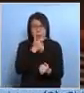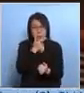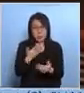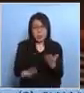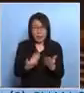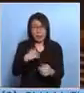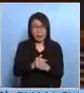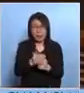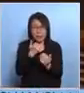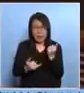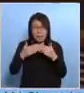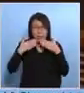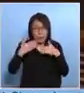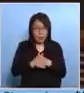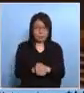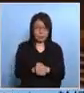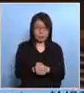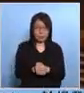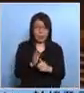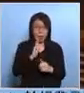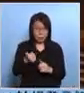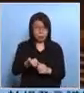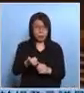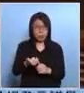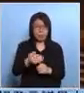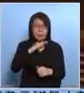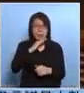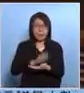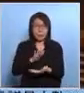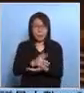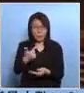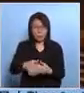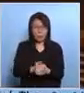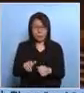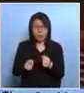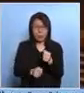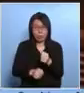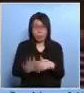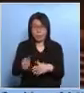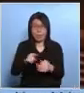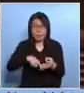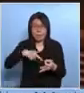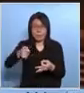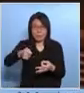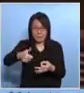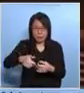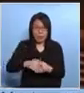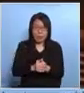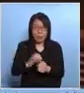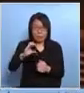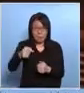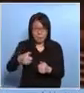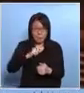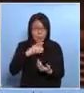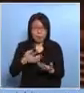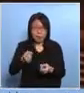果我哋爭取產假咁合理嘅，等咗咁多年嘅話，例如羅志剛，唔係羅志剛，就係陳茂波啊。如果你唔加產假咧，我